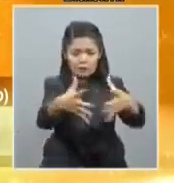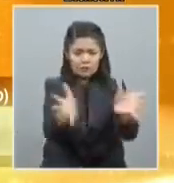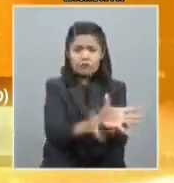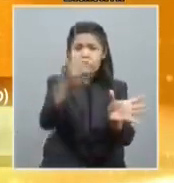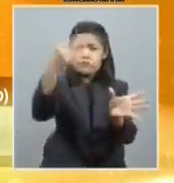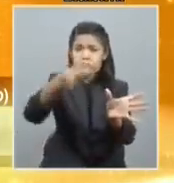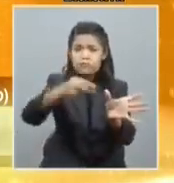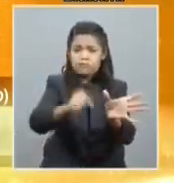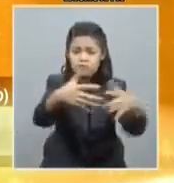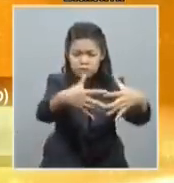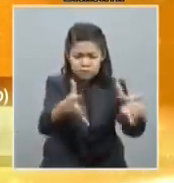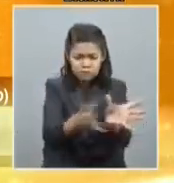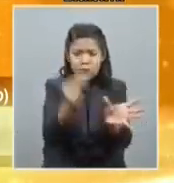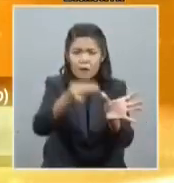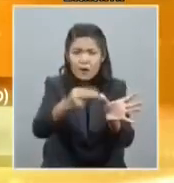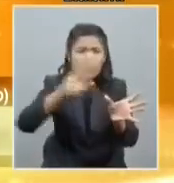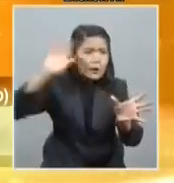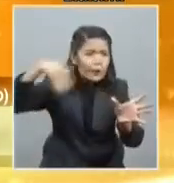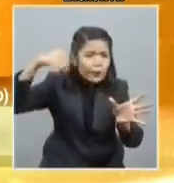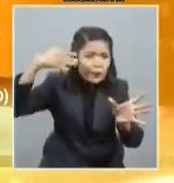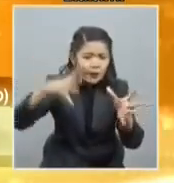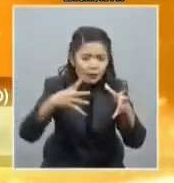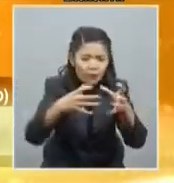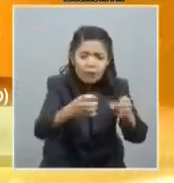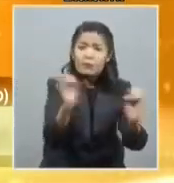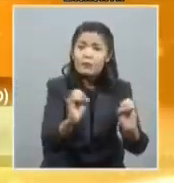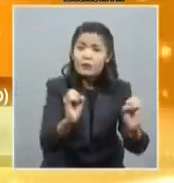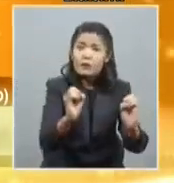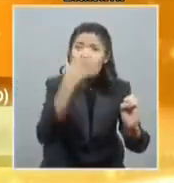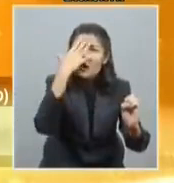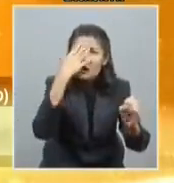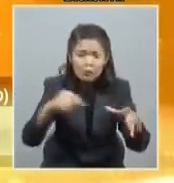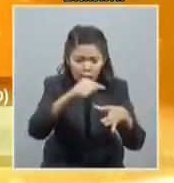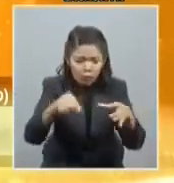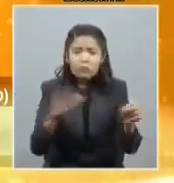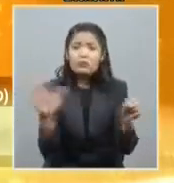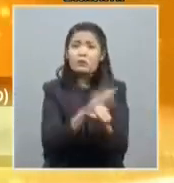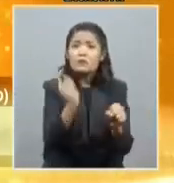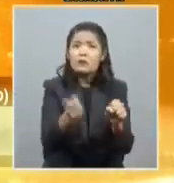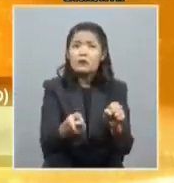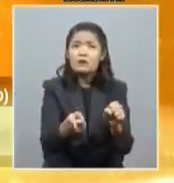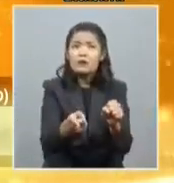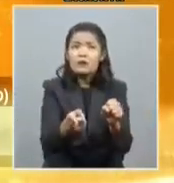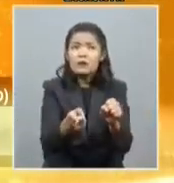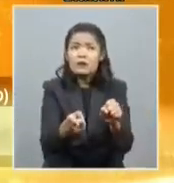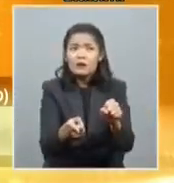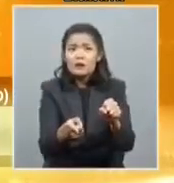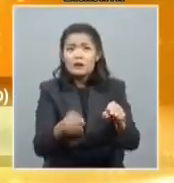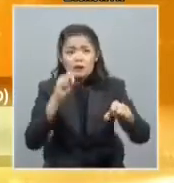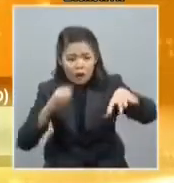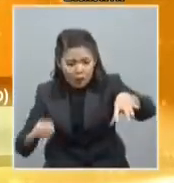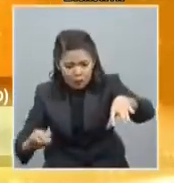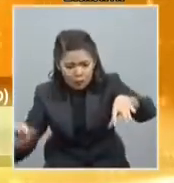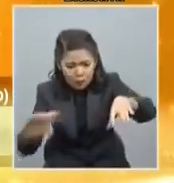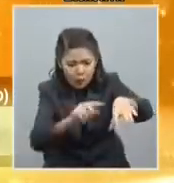วหน้าชัยวัฒน์ก็ตั้งข้อสังเกตบอกว่าเวลาผ่านไปมันจะไม่ผุเลยหรือทำไมสภาพมันยังดูสมบูรณ์แล้วอยู่ดีๆมันไปโผล่อยู่ตรงกลางลำน้ำได้อย่าง